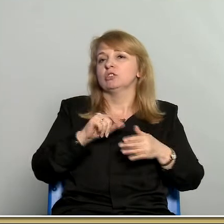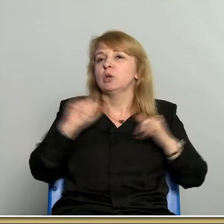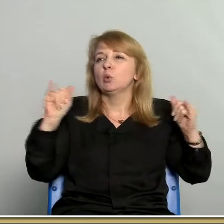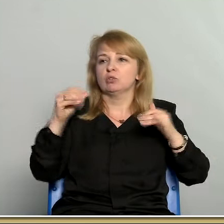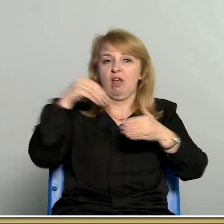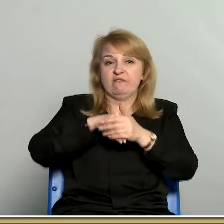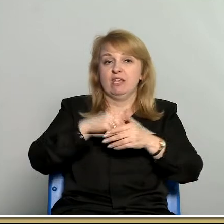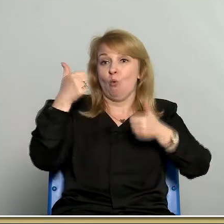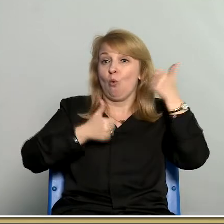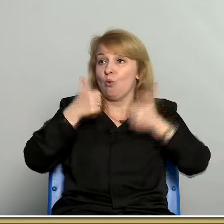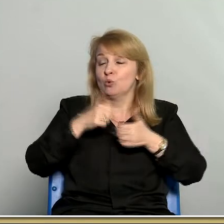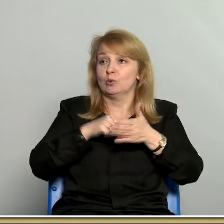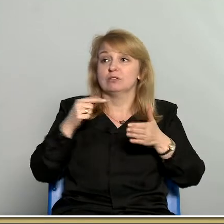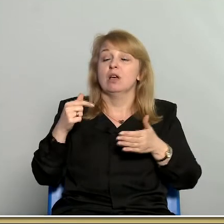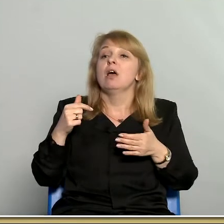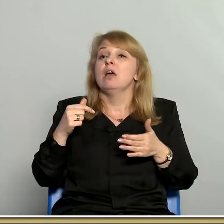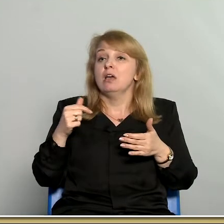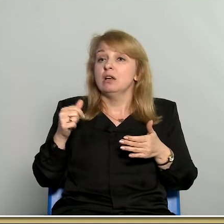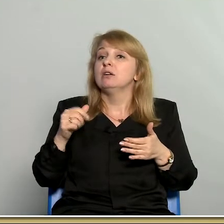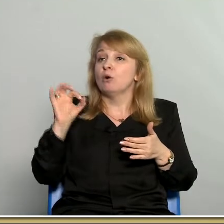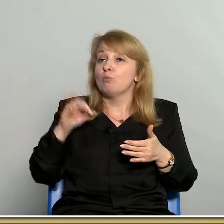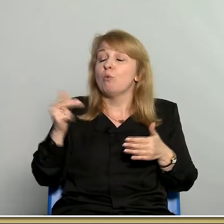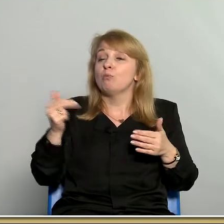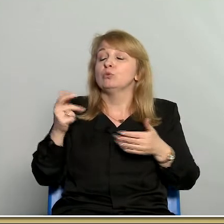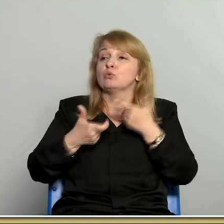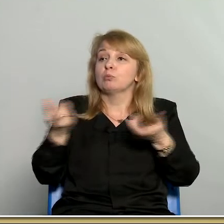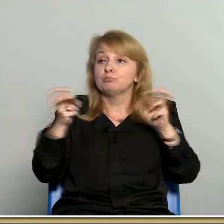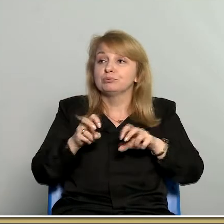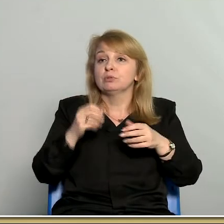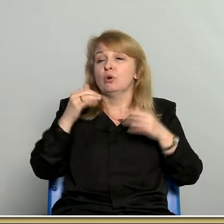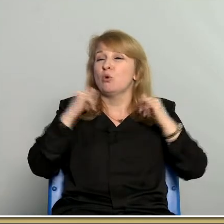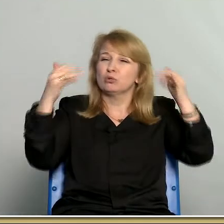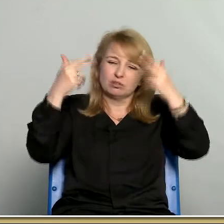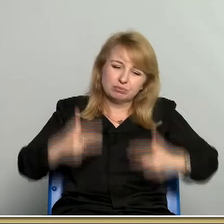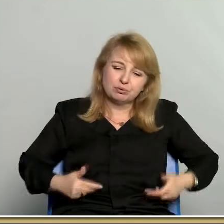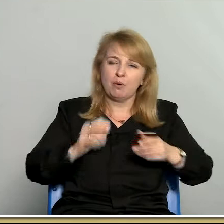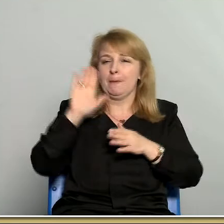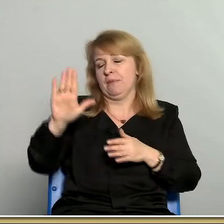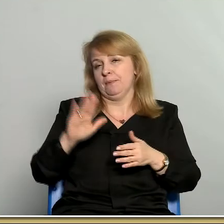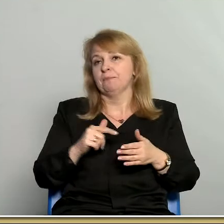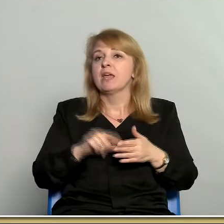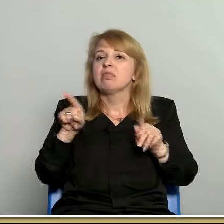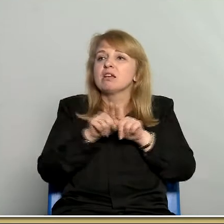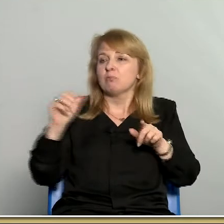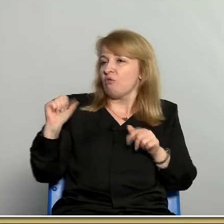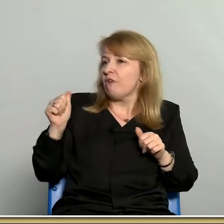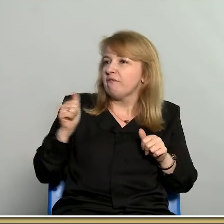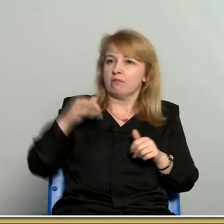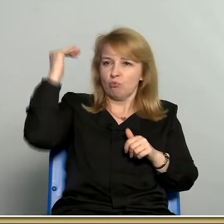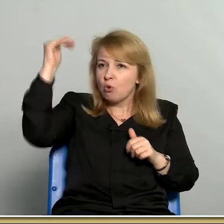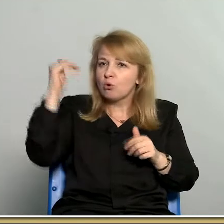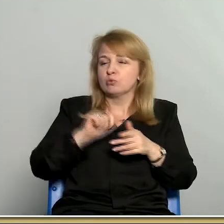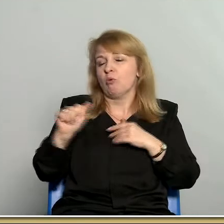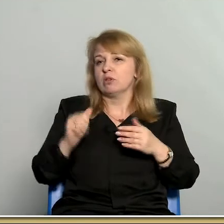jednego konkursu kompleksowych zakładamy projektów i kompetencje kluczowe osób dorosłych, a więc